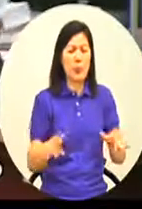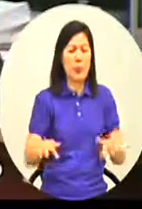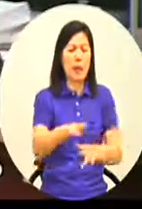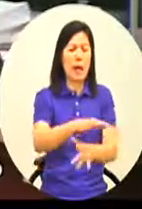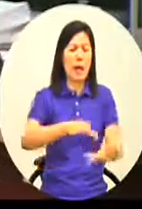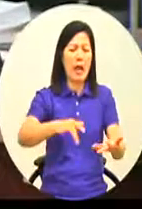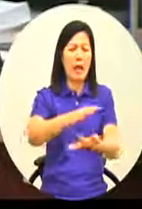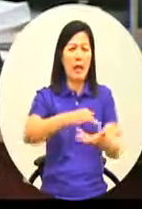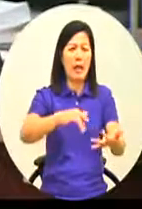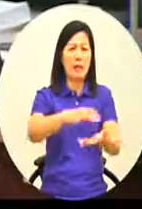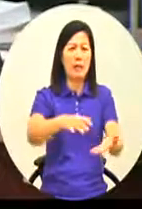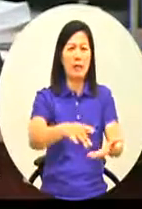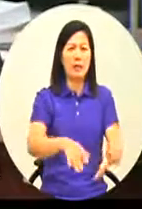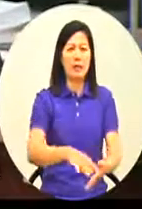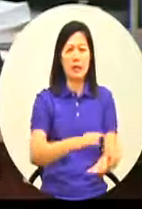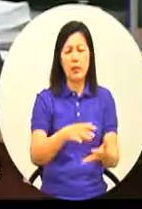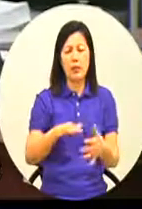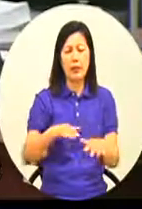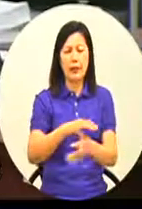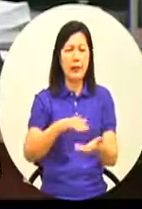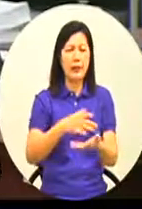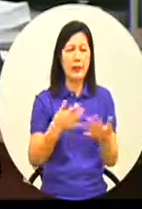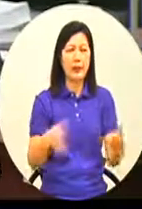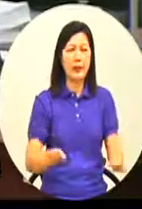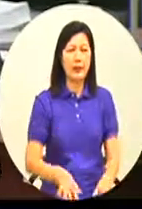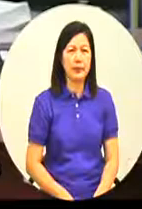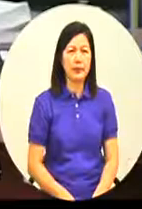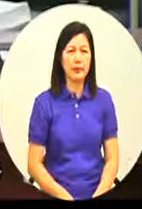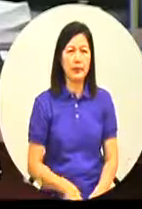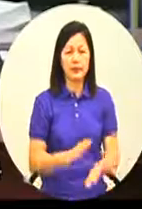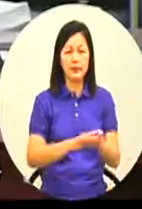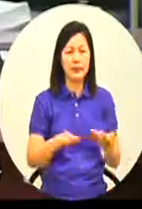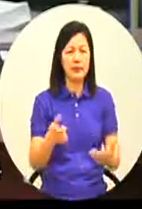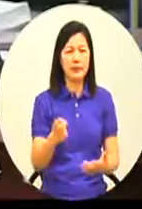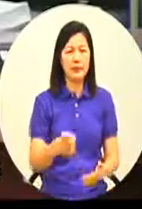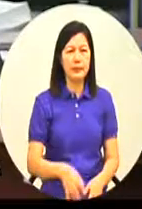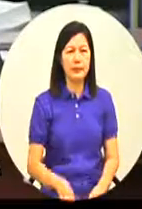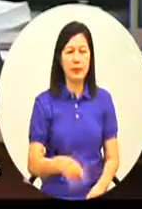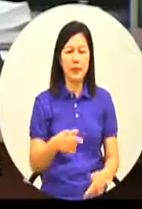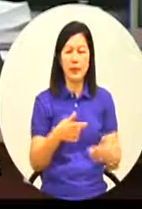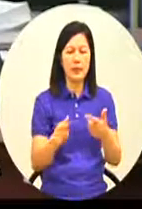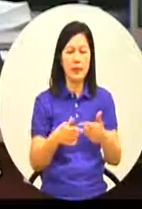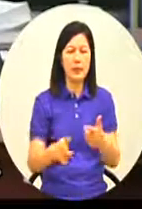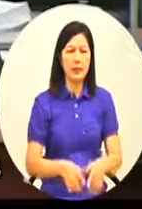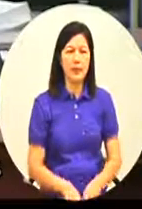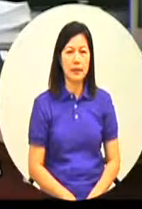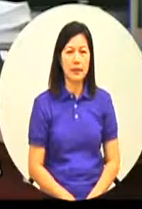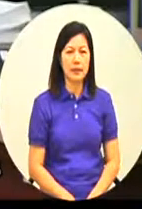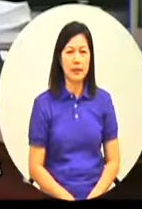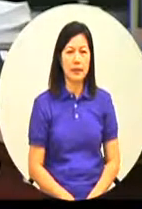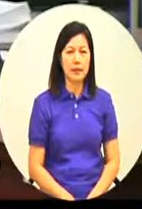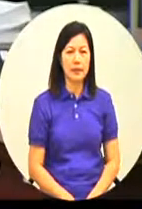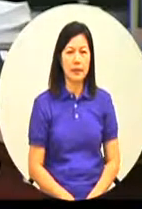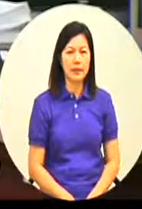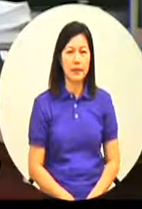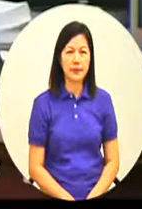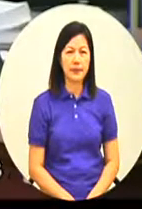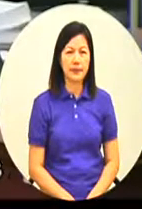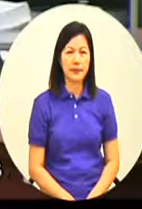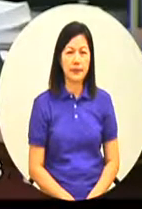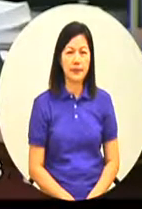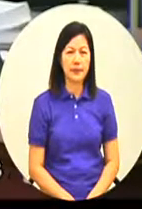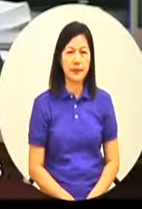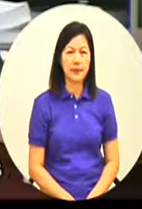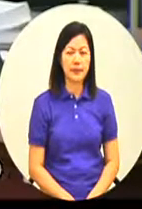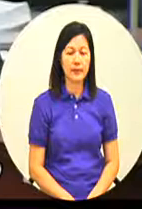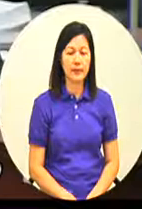要哪扫伊吧，较扫吧，扫袂清气啊。所以即种物件吼。非常不适合了，当然就是讲，有时啊就是讲连